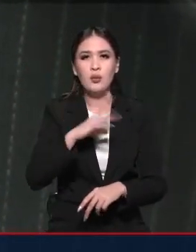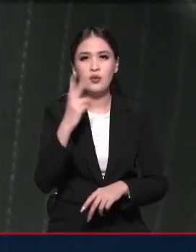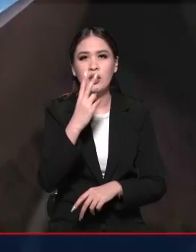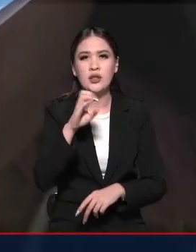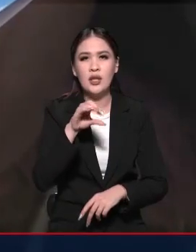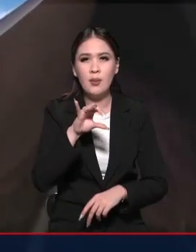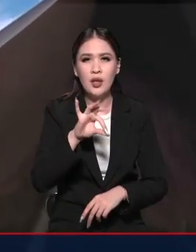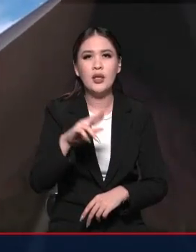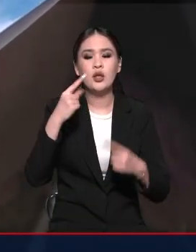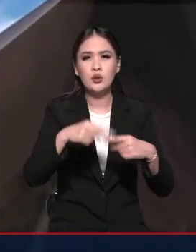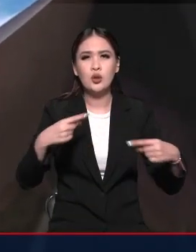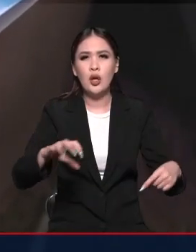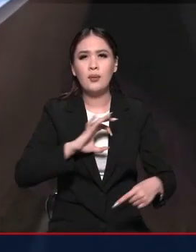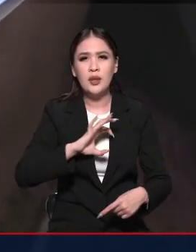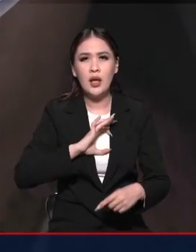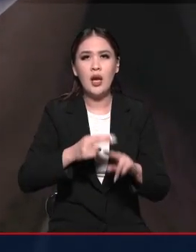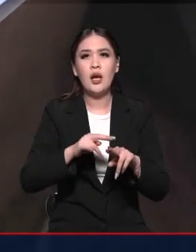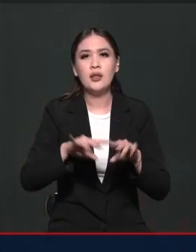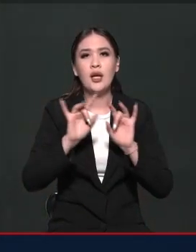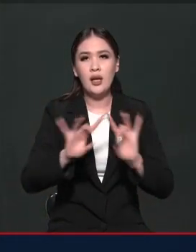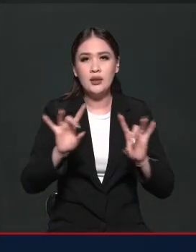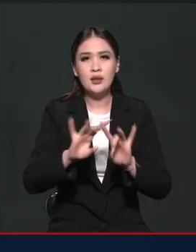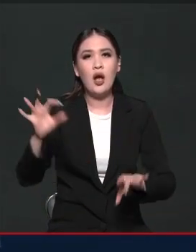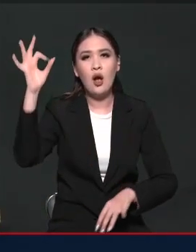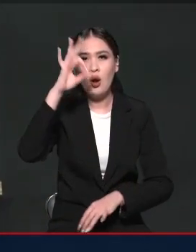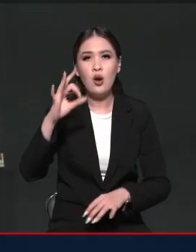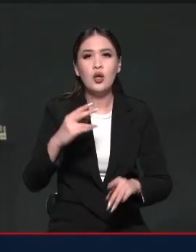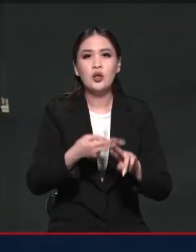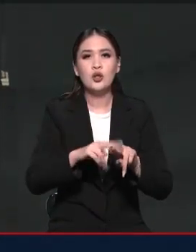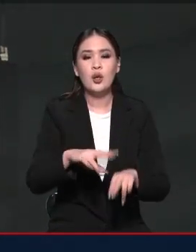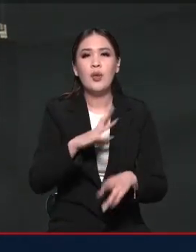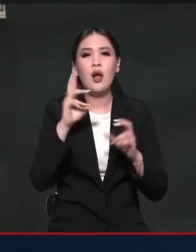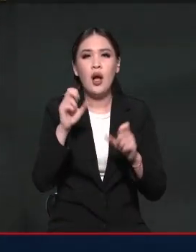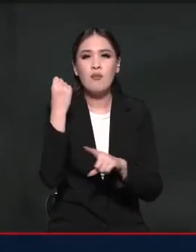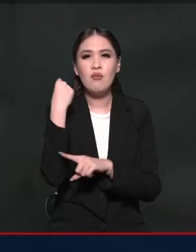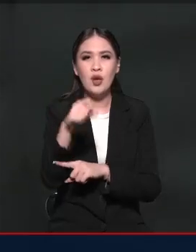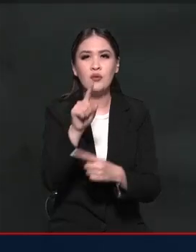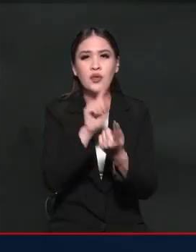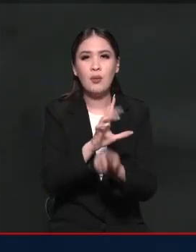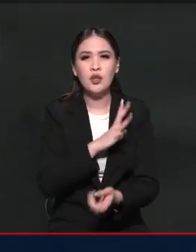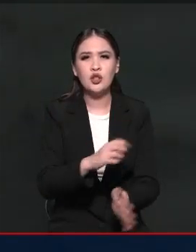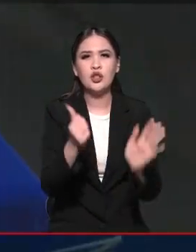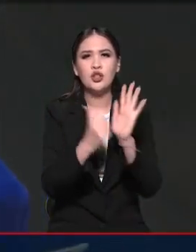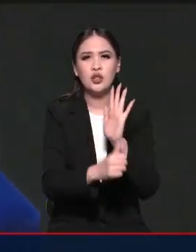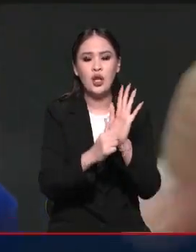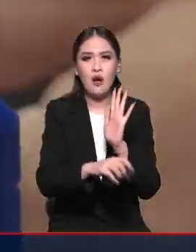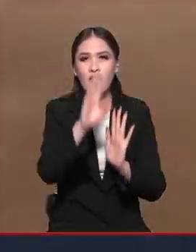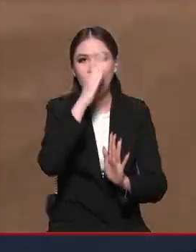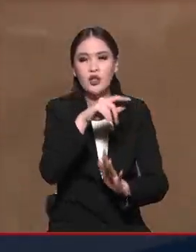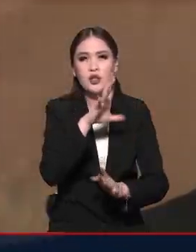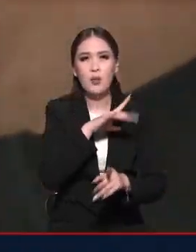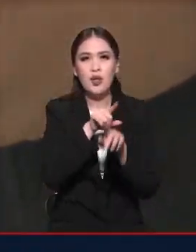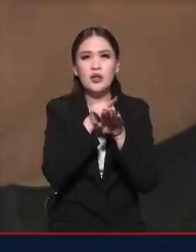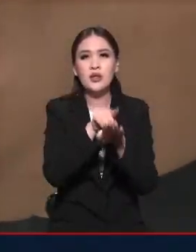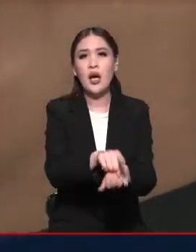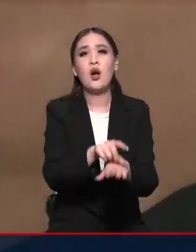других медалей. Жакан Сейсебаев поделился с нашей съемочной группой тем, как встретил победу, уничтожил 60 вражеских танков,